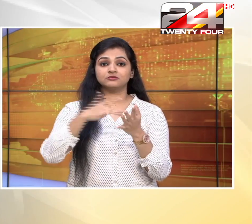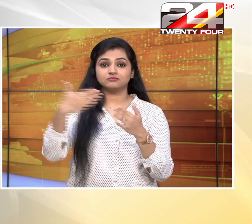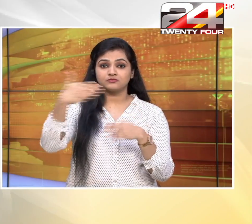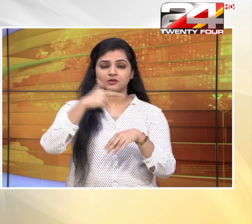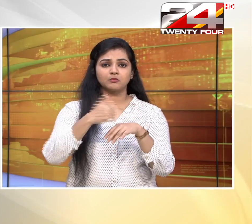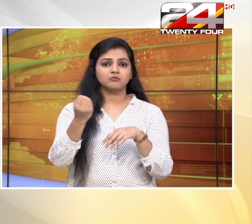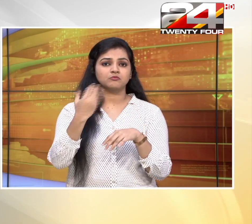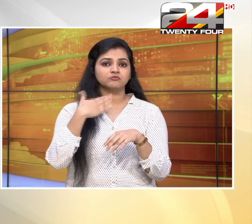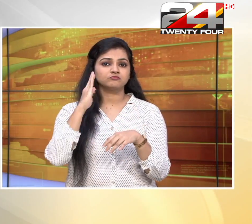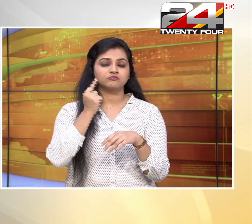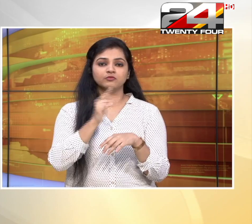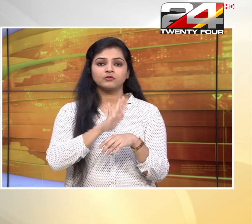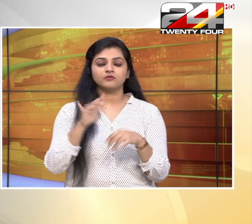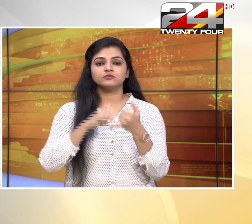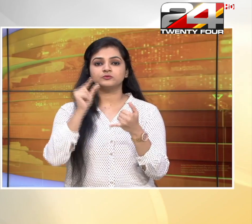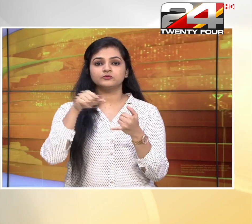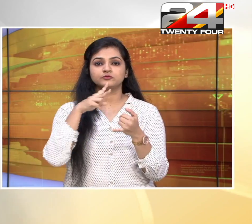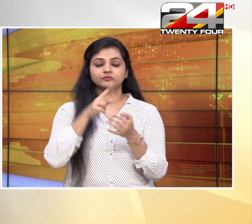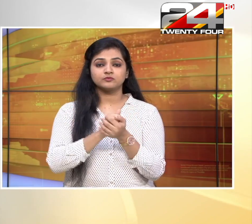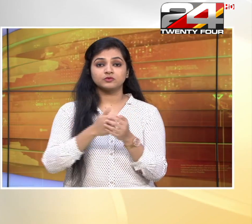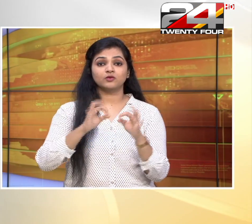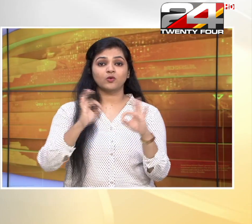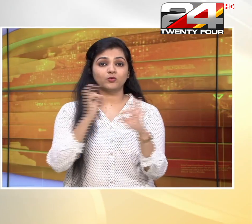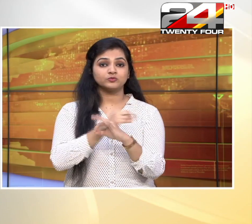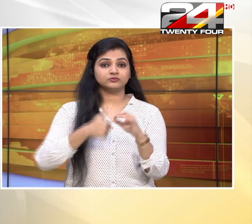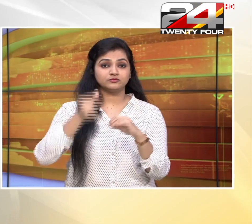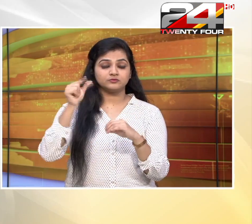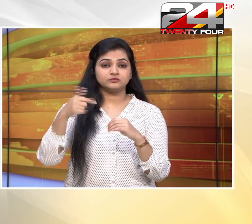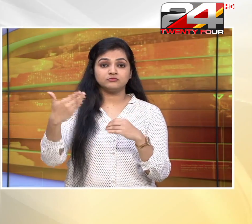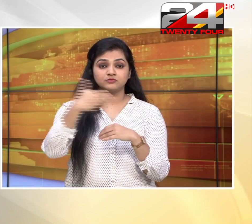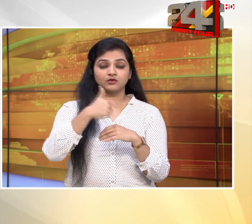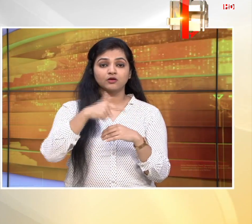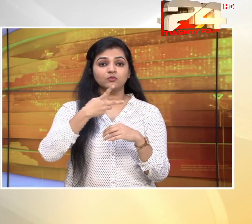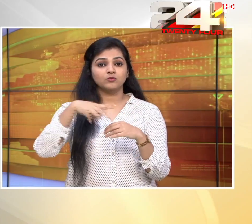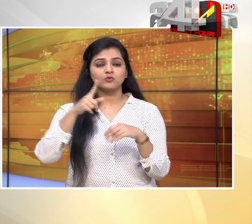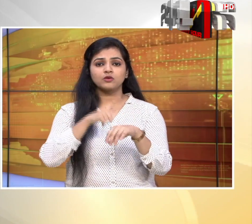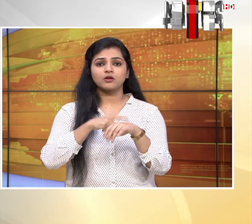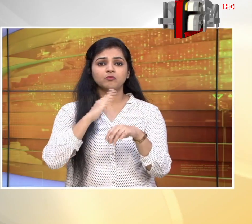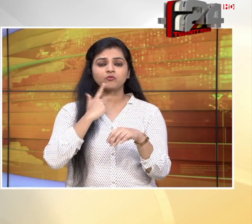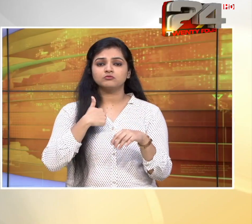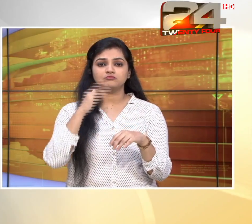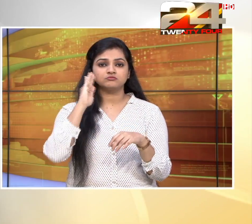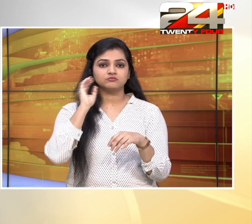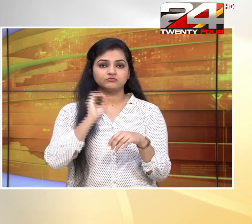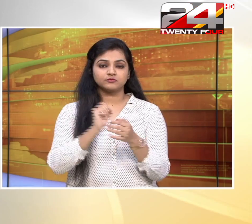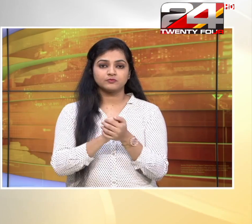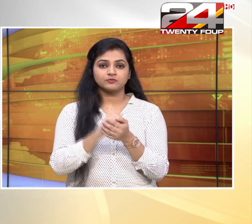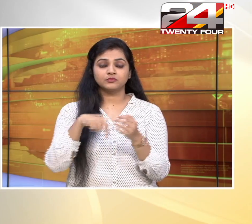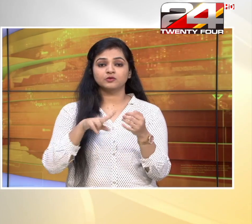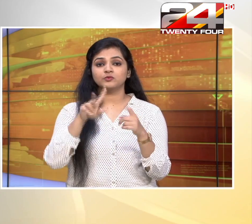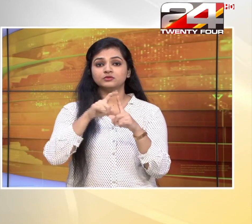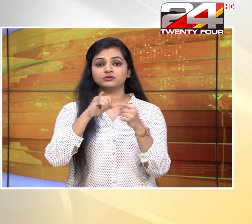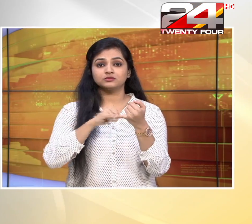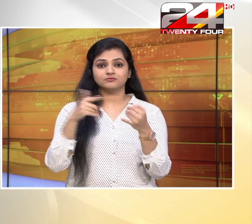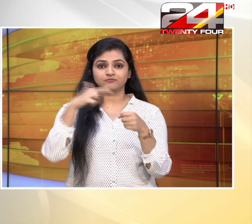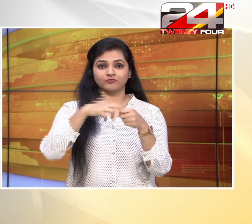എന്നും നാട്ടകം സുരേഷ് പറഞ്ഞു. പ്രതിപക്ഷ നേതാവ് വരുന്നതും പോകുന്നതും ജില്ലാ നേതൃത്വം അറിയുന്നില്ല എന്നും ആരോപണം. ഇന്നലെ വി ഡി സതീശൻ പങ്കെടുത്ത യു ഡി എഫ്